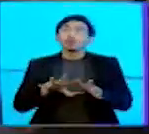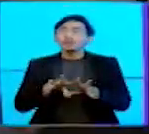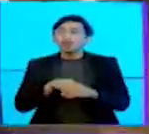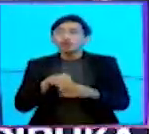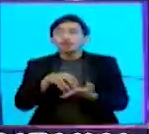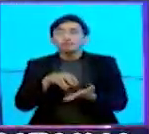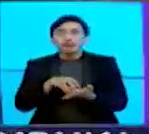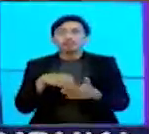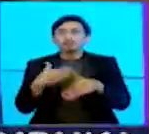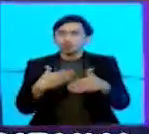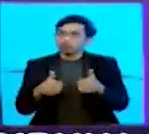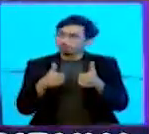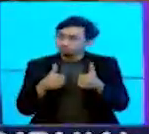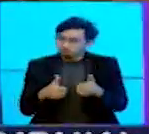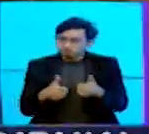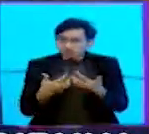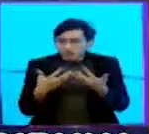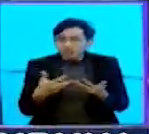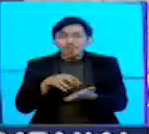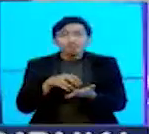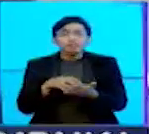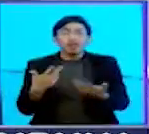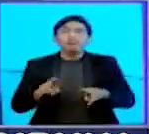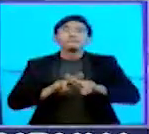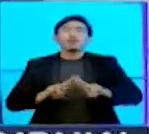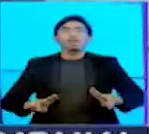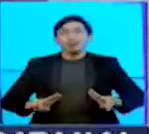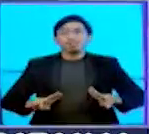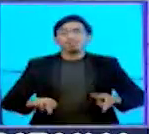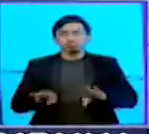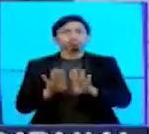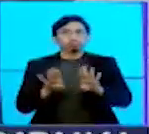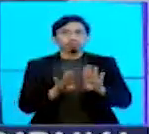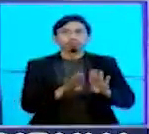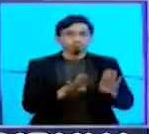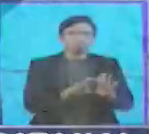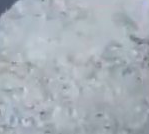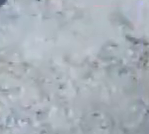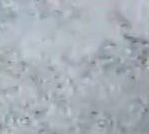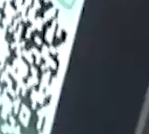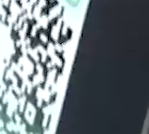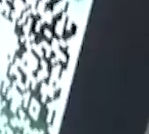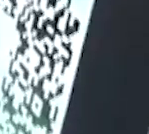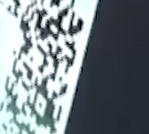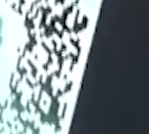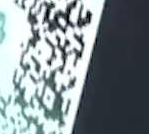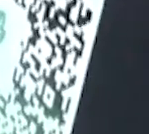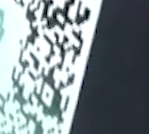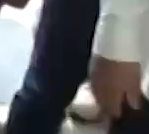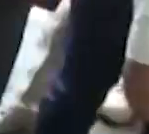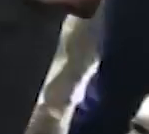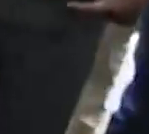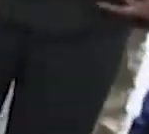Baru di Bandung Barat Jawa Barat diberlakukan pengelola restoran mulai menerapkan pendidikan tempat cuci tangan scan